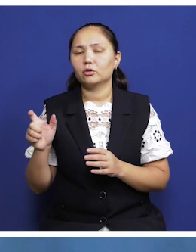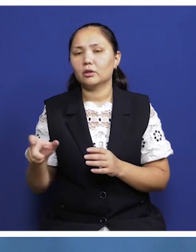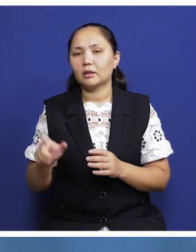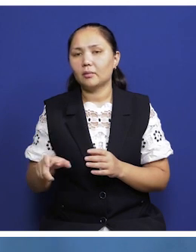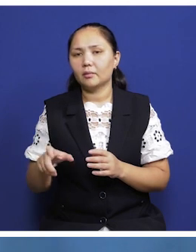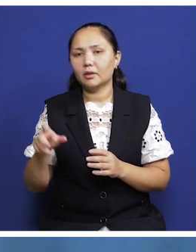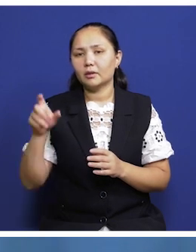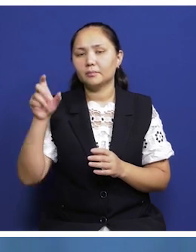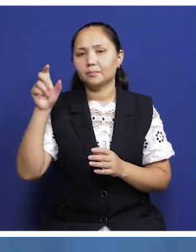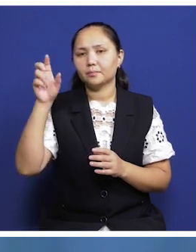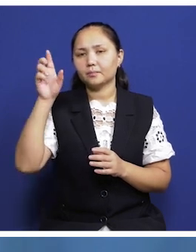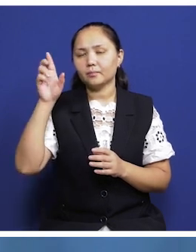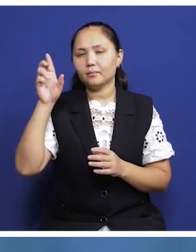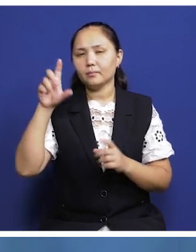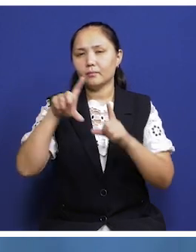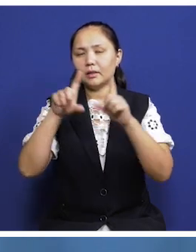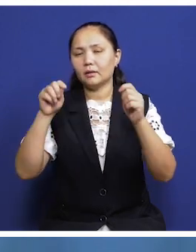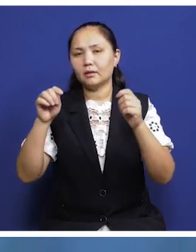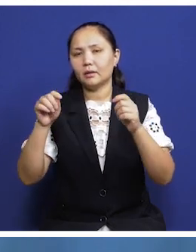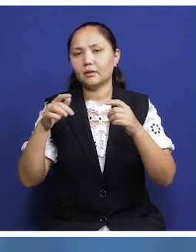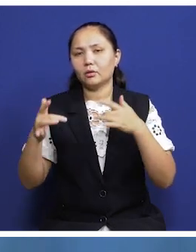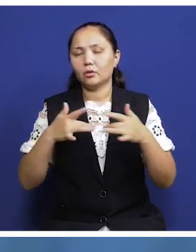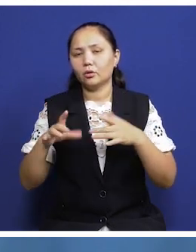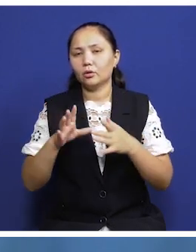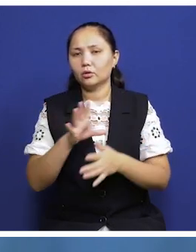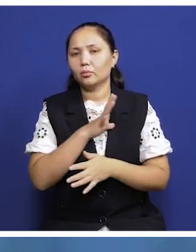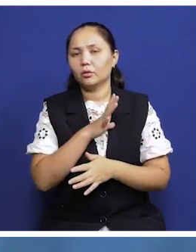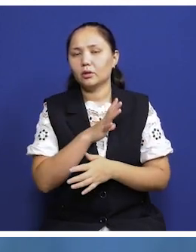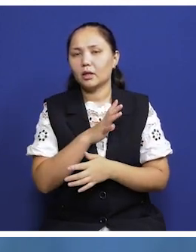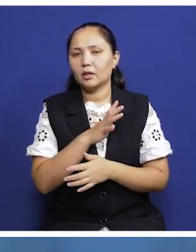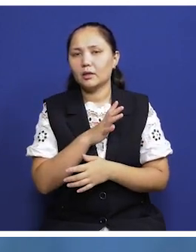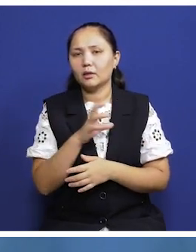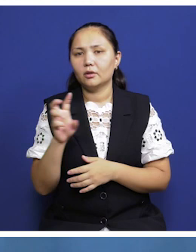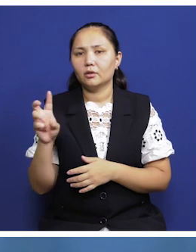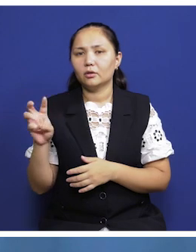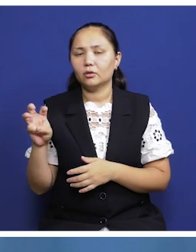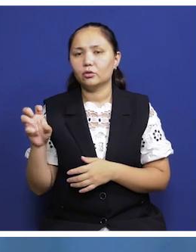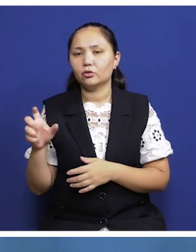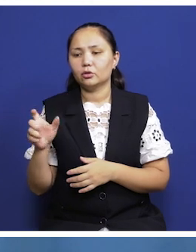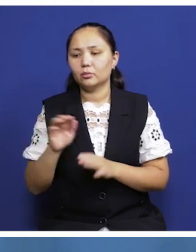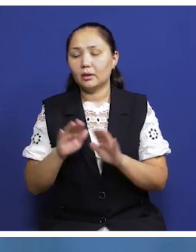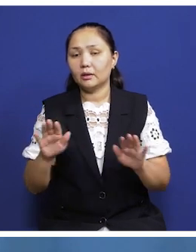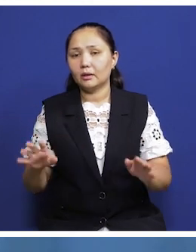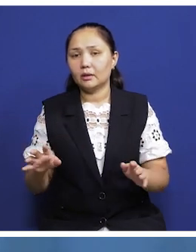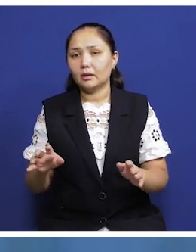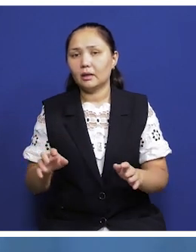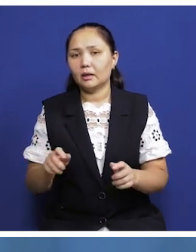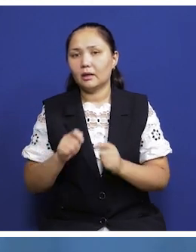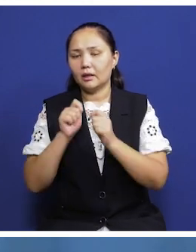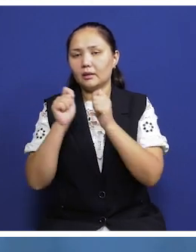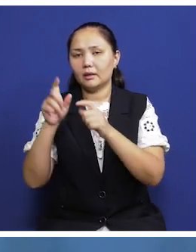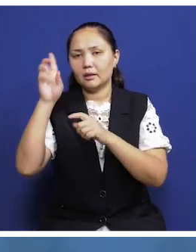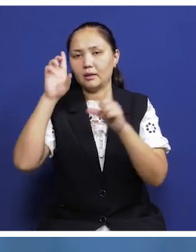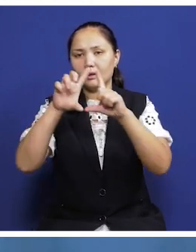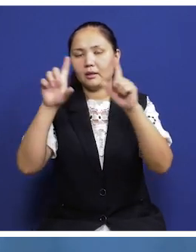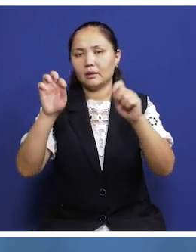орындық мәдениет үйлерінің құрылысы жүргізілді. Мыңшұқыр елді мекенінде 300 оқушыға арналған жалпы орта